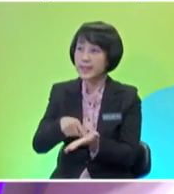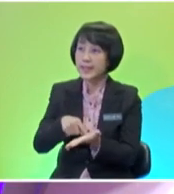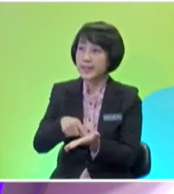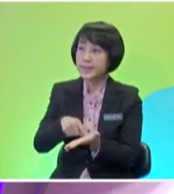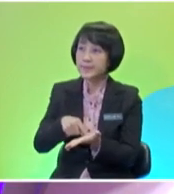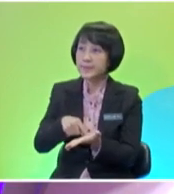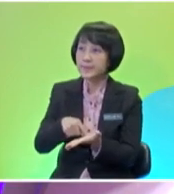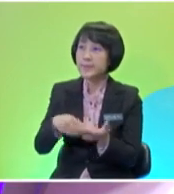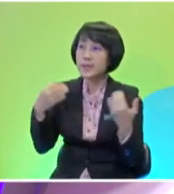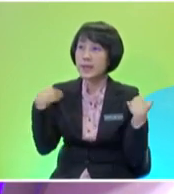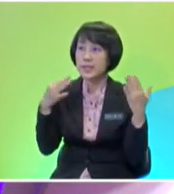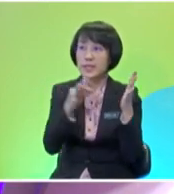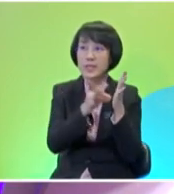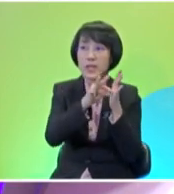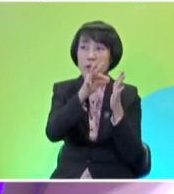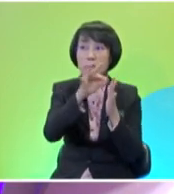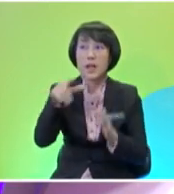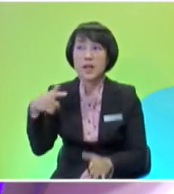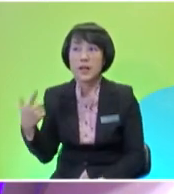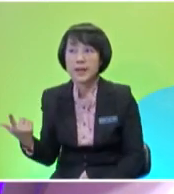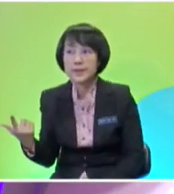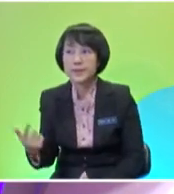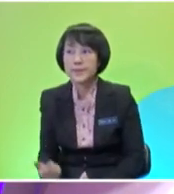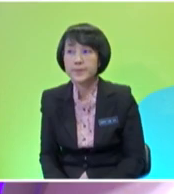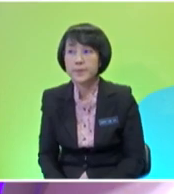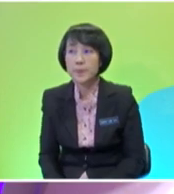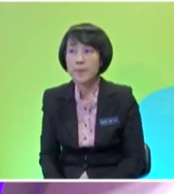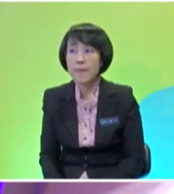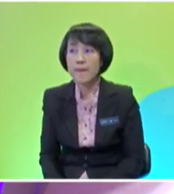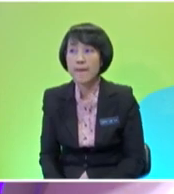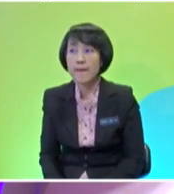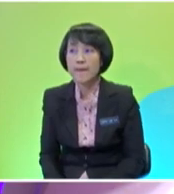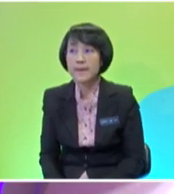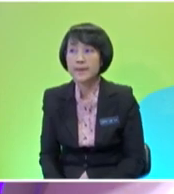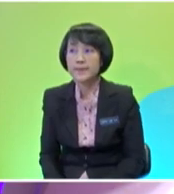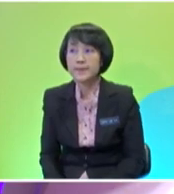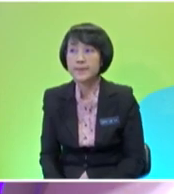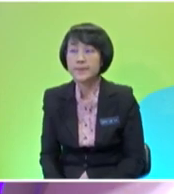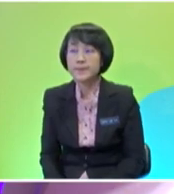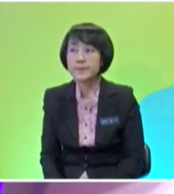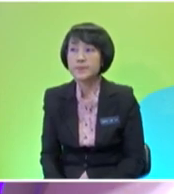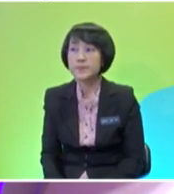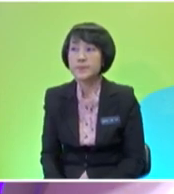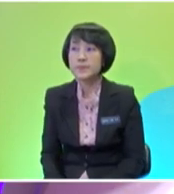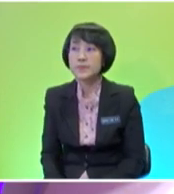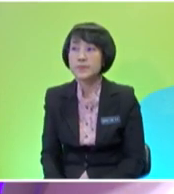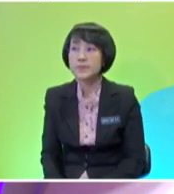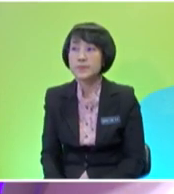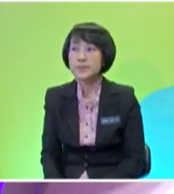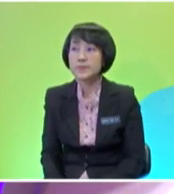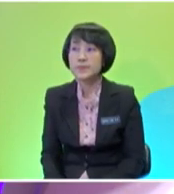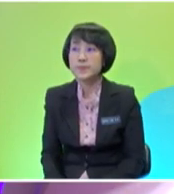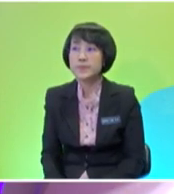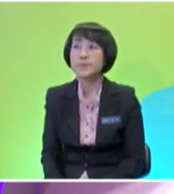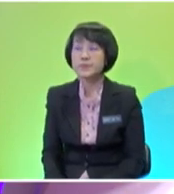ada kiraan yang lain. Sebenarnya kita tak kira sambungan tu dia bersilang. Bila bersilang memang akan ada ukuran yang